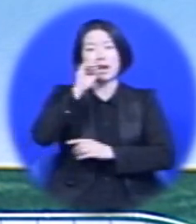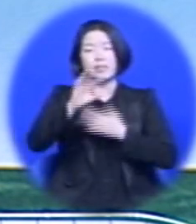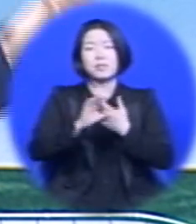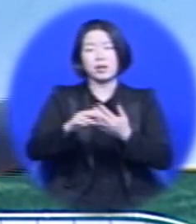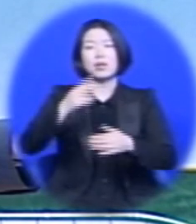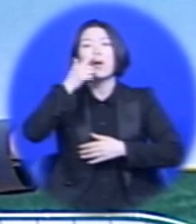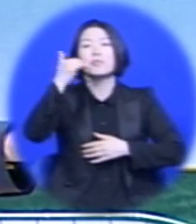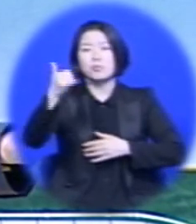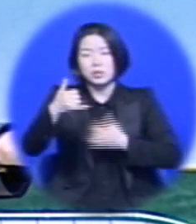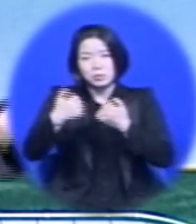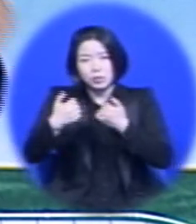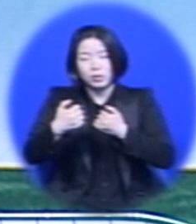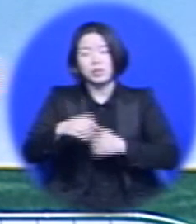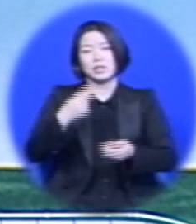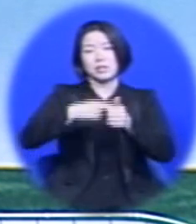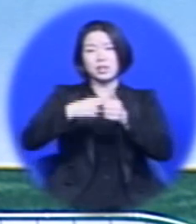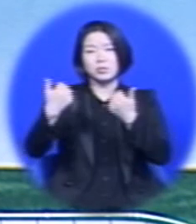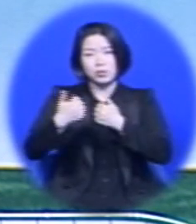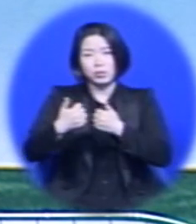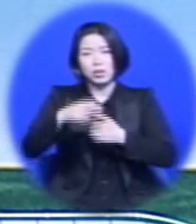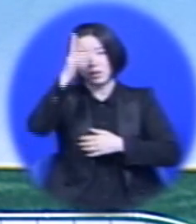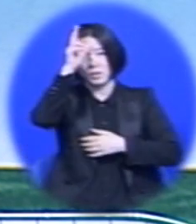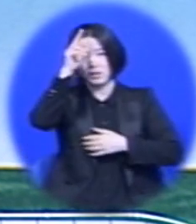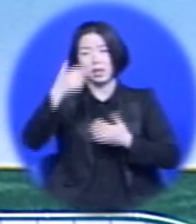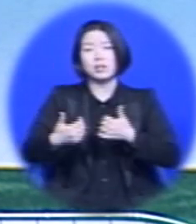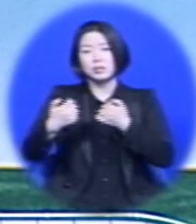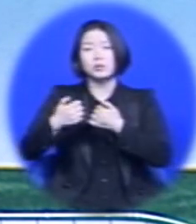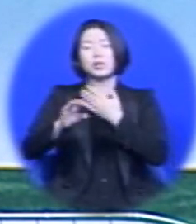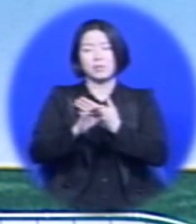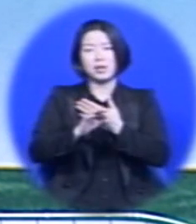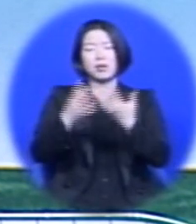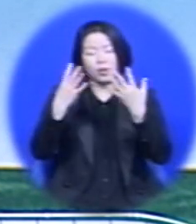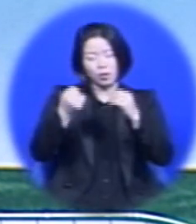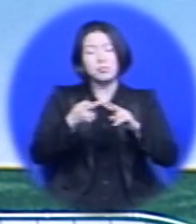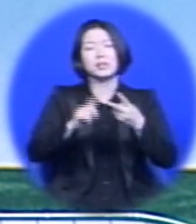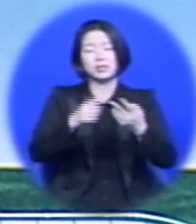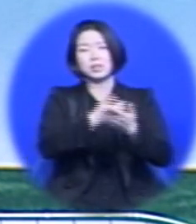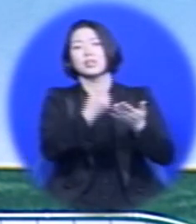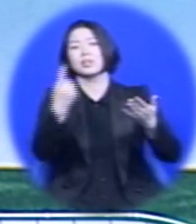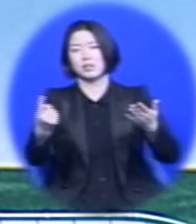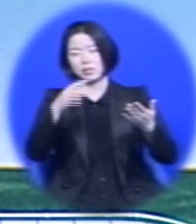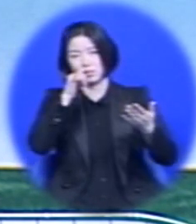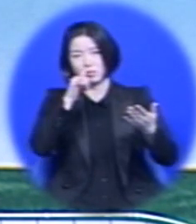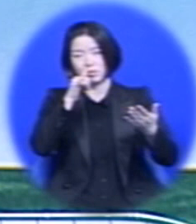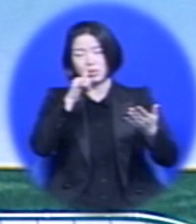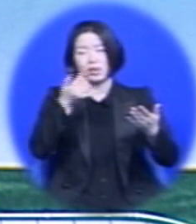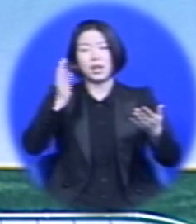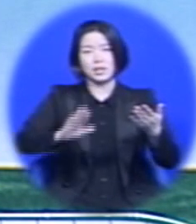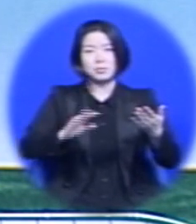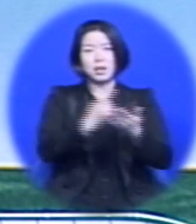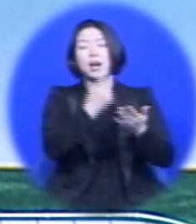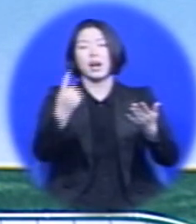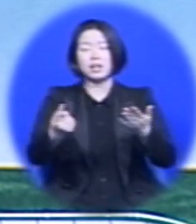경찰관에게 의논하면 얼마든지 빠져나올 수 있습니다 그런데 빠져나오는 아이들이 드뭅니다 왜